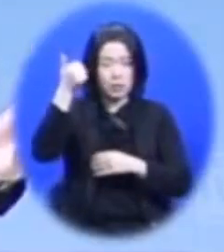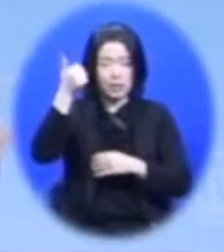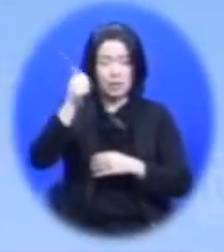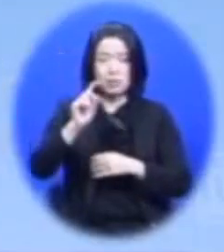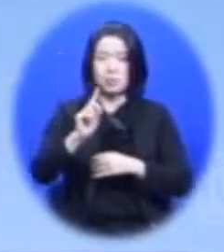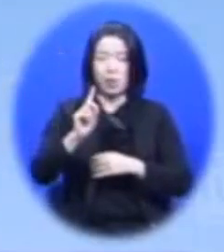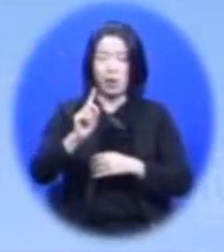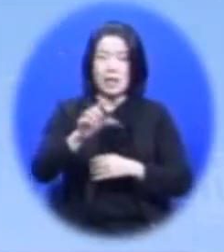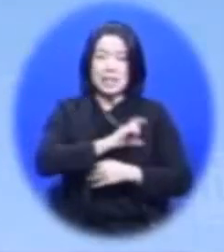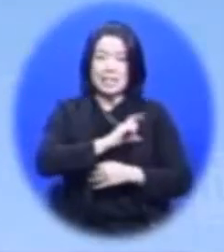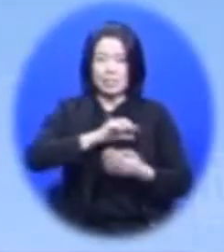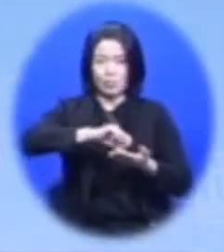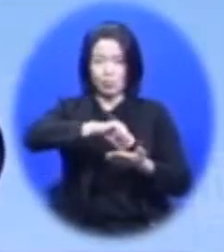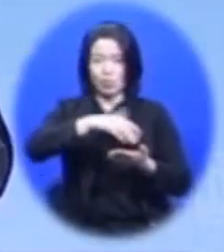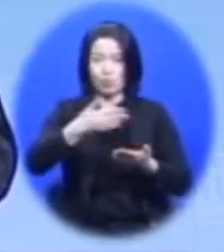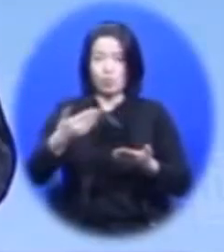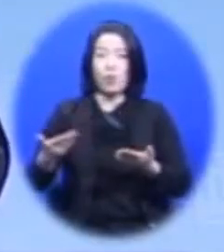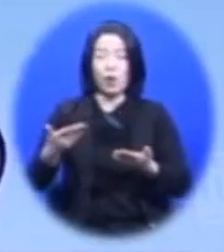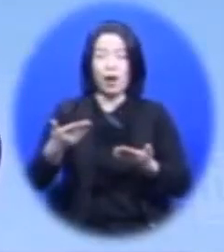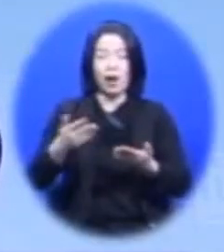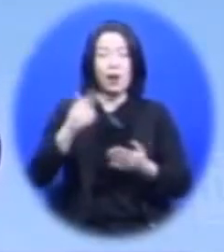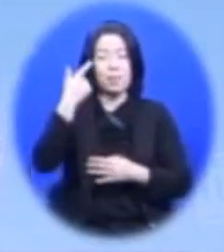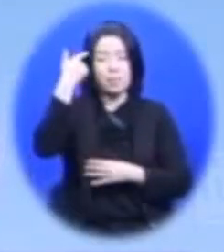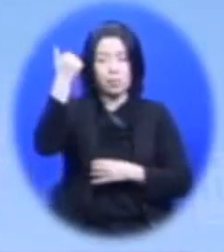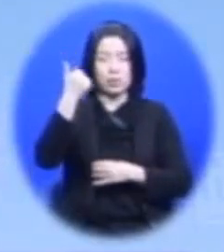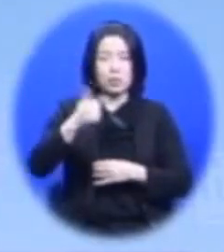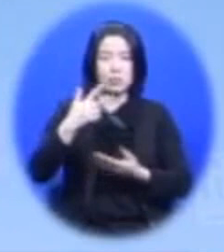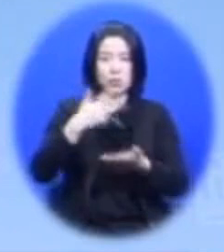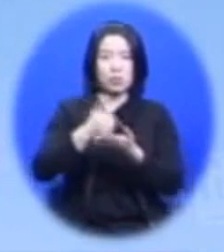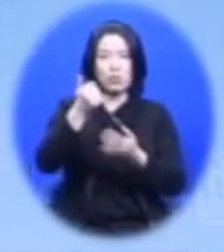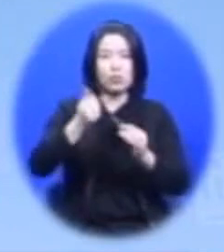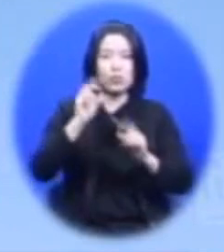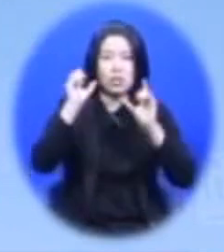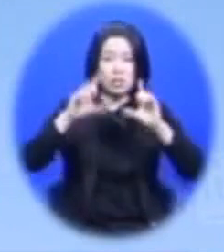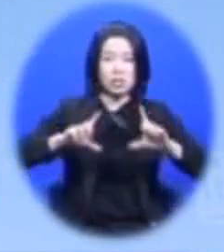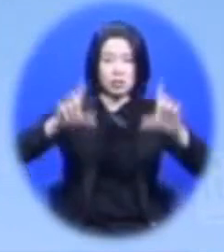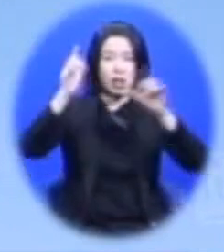다 알만한 그 유명한 목사님이 주일 설교를 못 하셨어요.